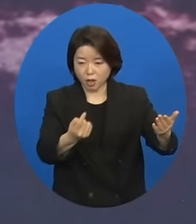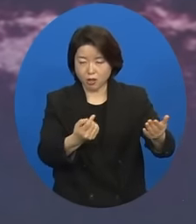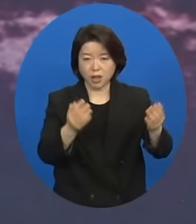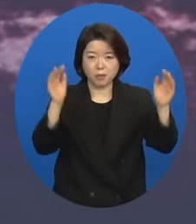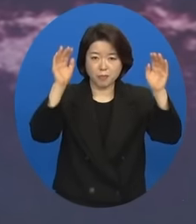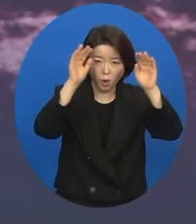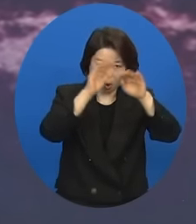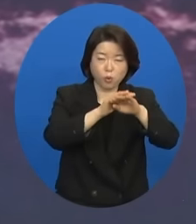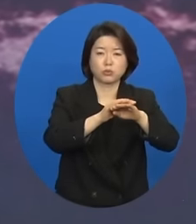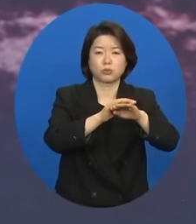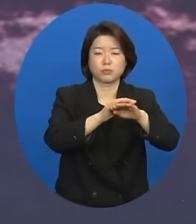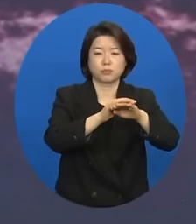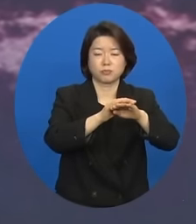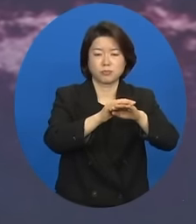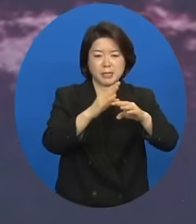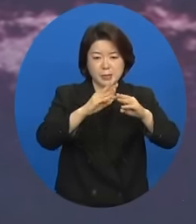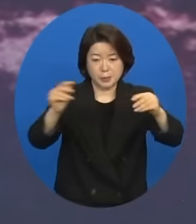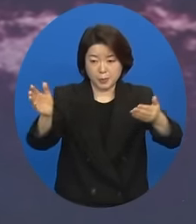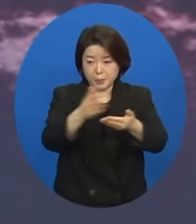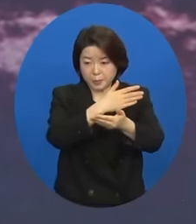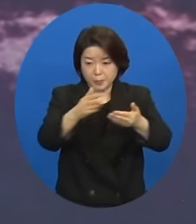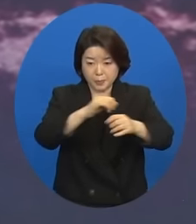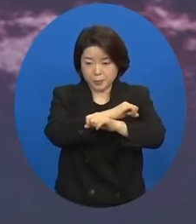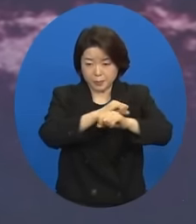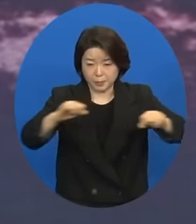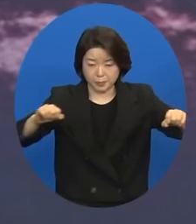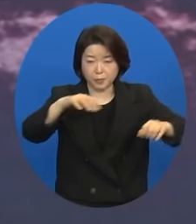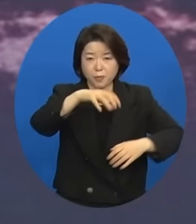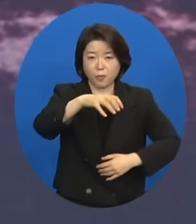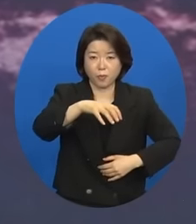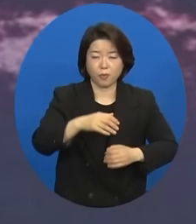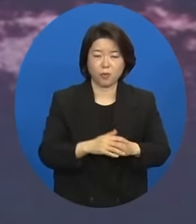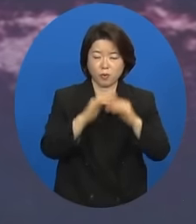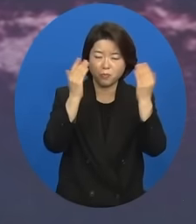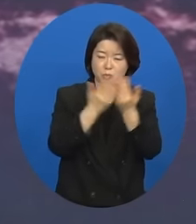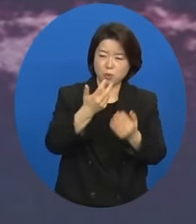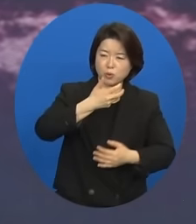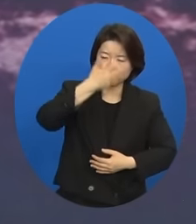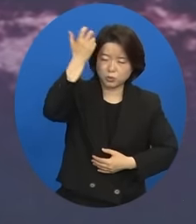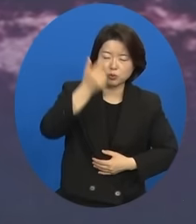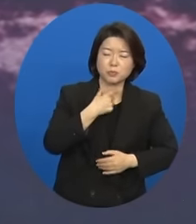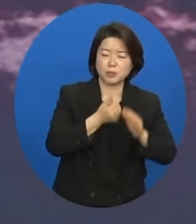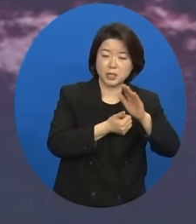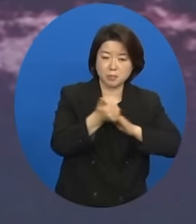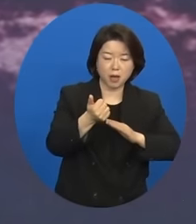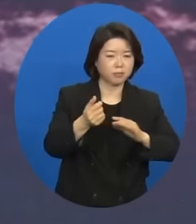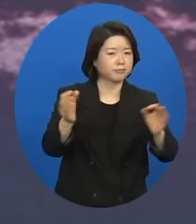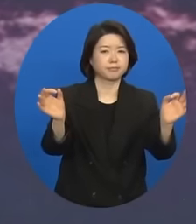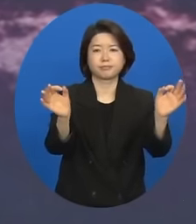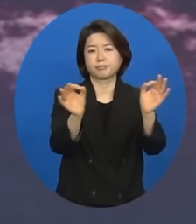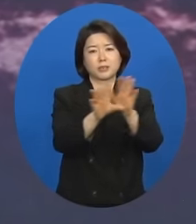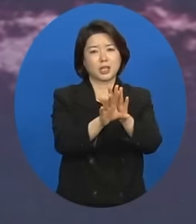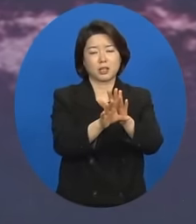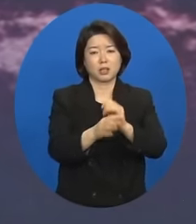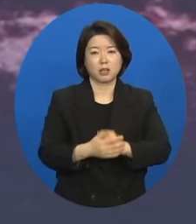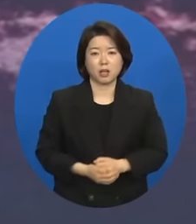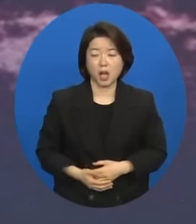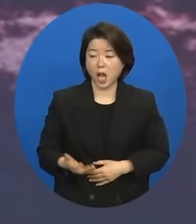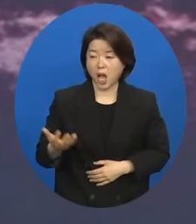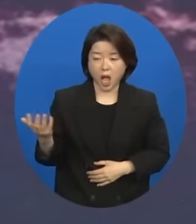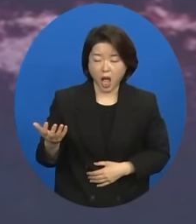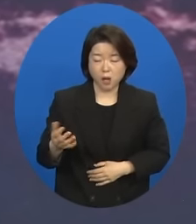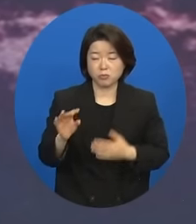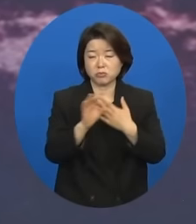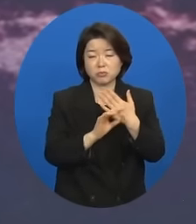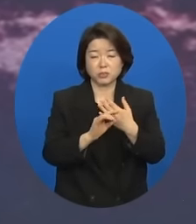어둠 광야 모든 꿈과 희망을 잃었다고 했어요 아프다는 핑기 학교도